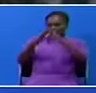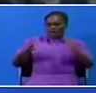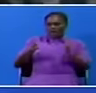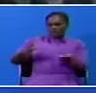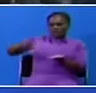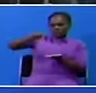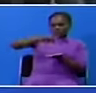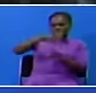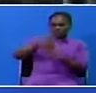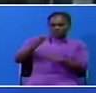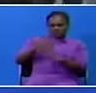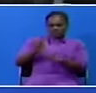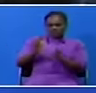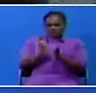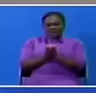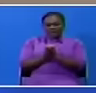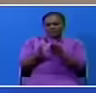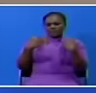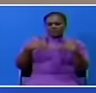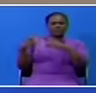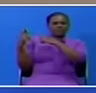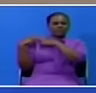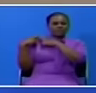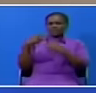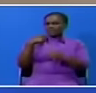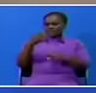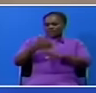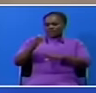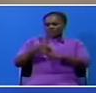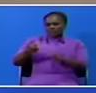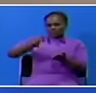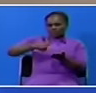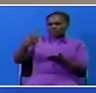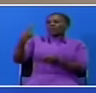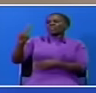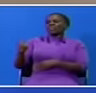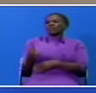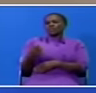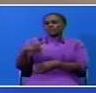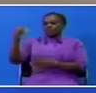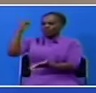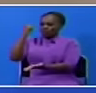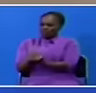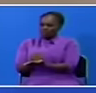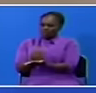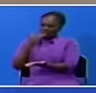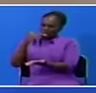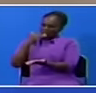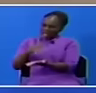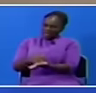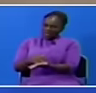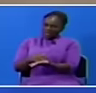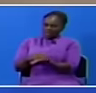ya wapangaji na mawakala wanaolisimamia. Wanasema tuongezee 1000 na mbabu tulikuwa tumeenda kwa ofisi tukapeleka barua tukasema ya